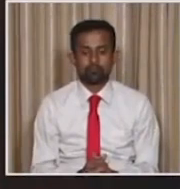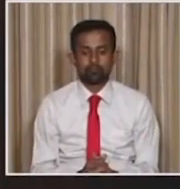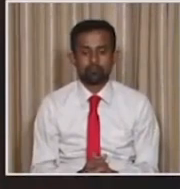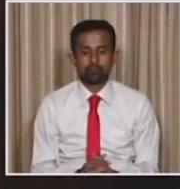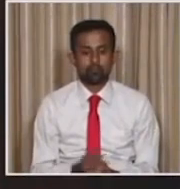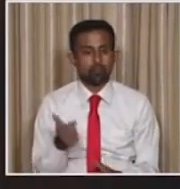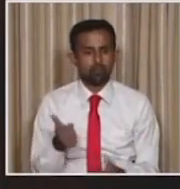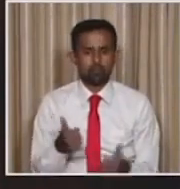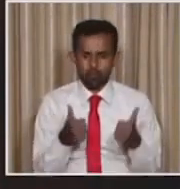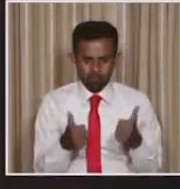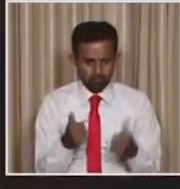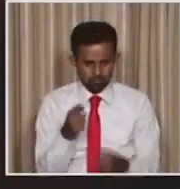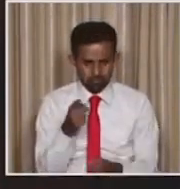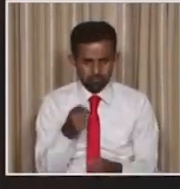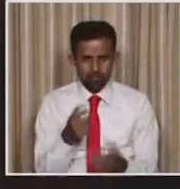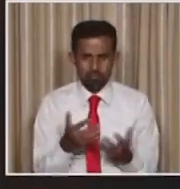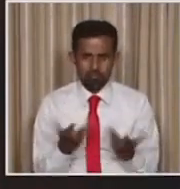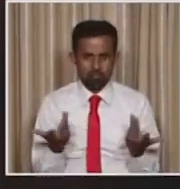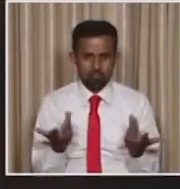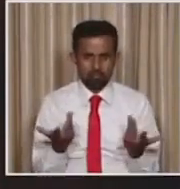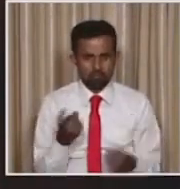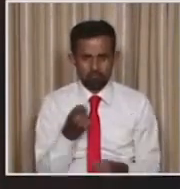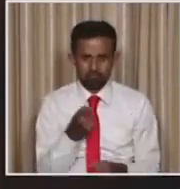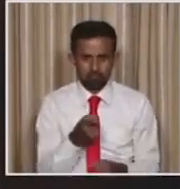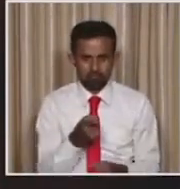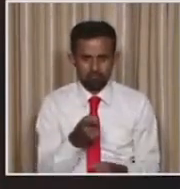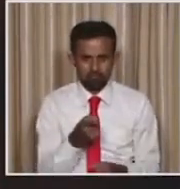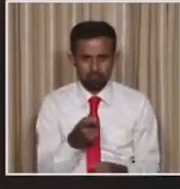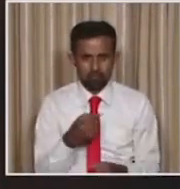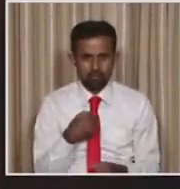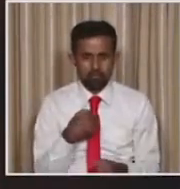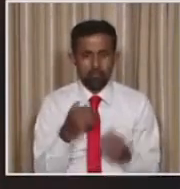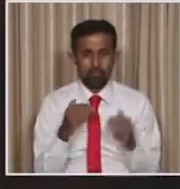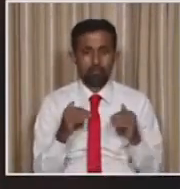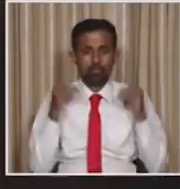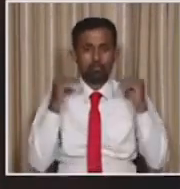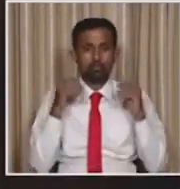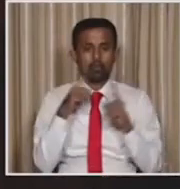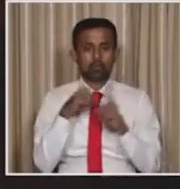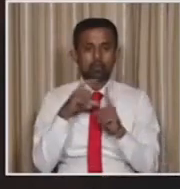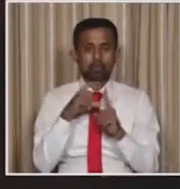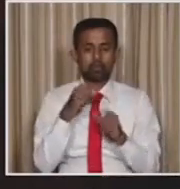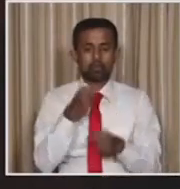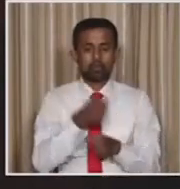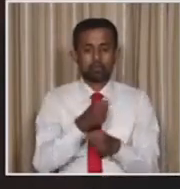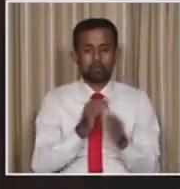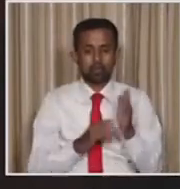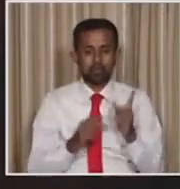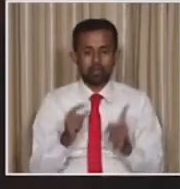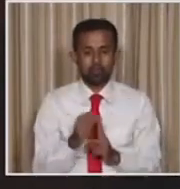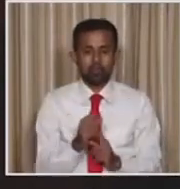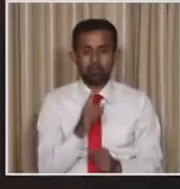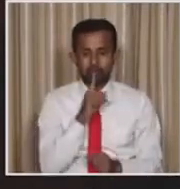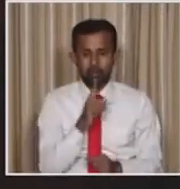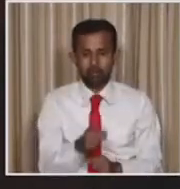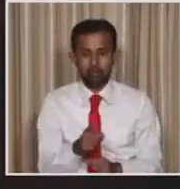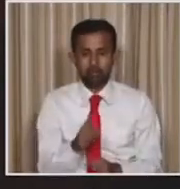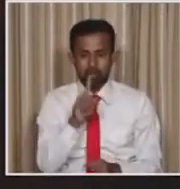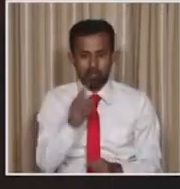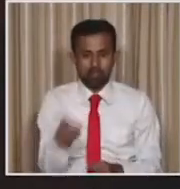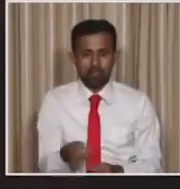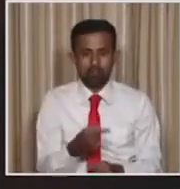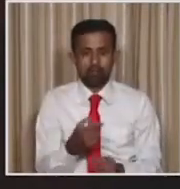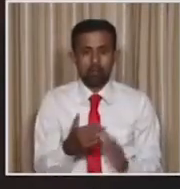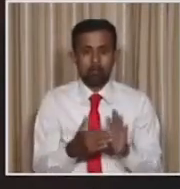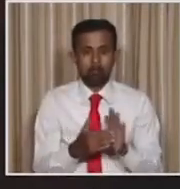හොඳ තත්ත්වයක්ද නැද්ද කියන එක අපේ උසස් අධ්‍යාපන රාජ්‍ය ඇමතිතුමා කියනවා. දවසකට